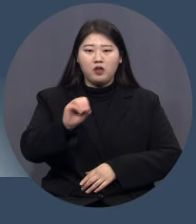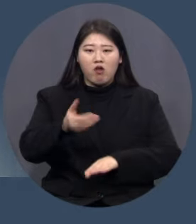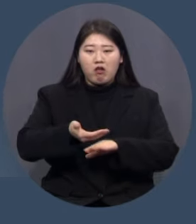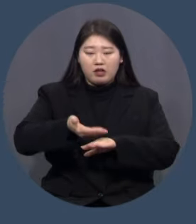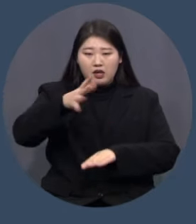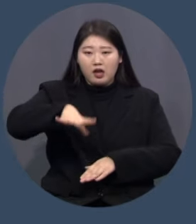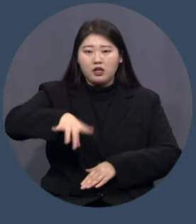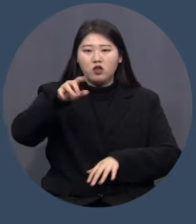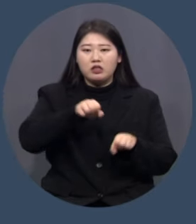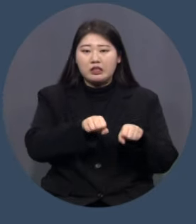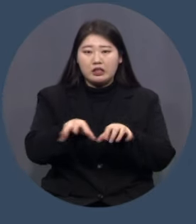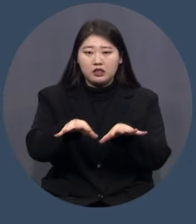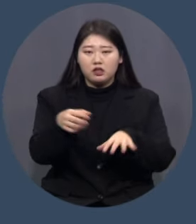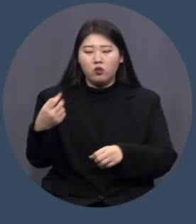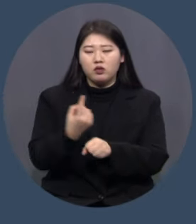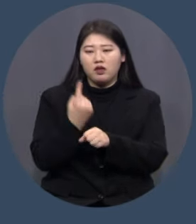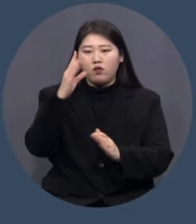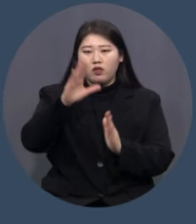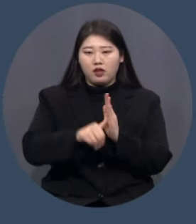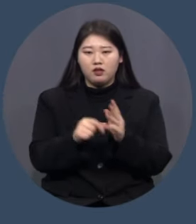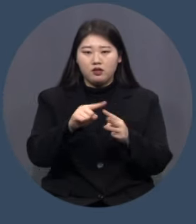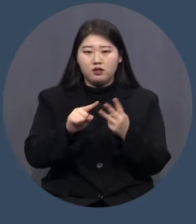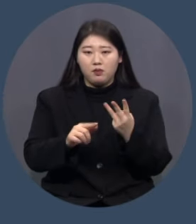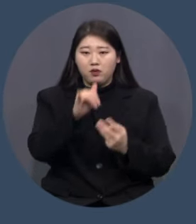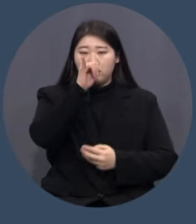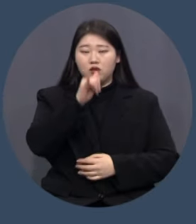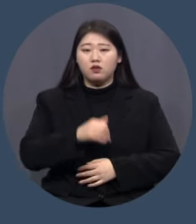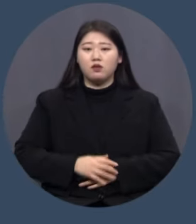지진이 지난해에는 세차례